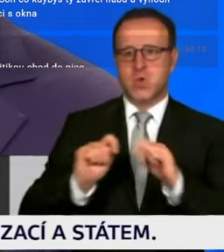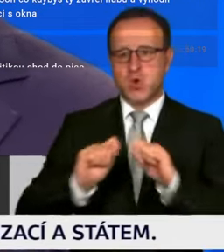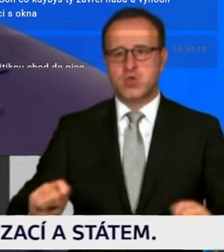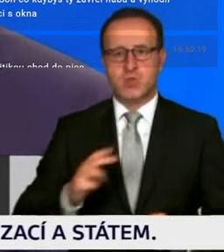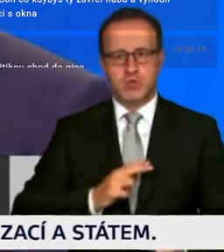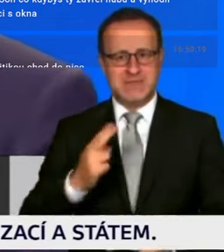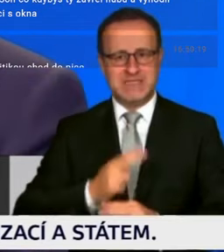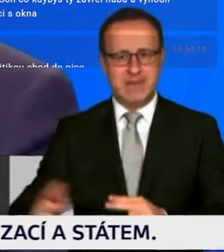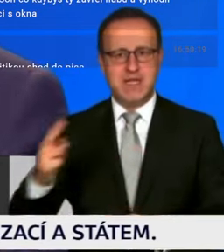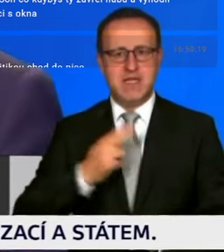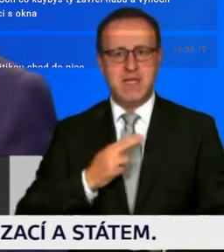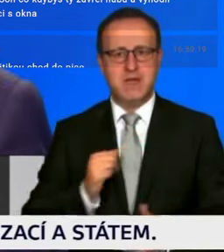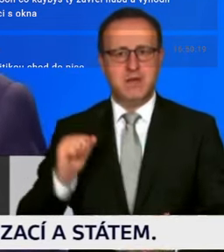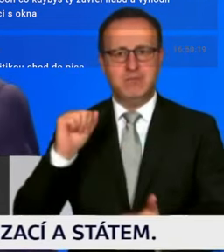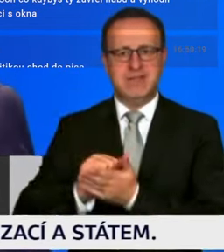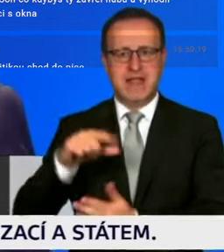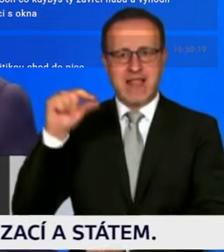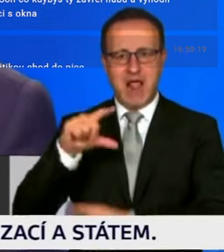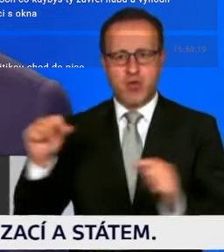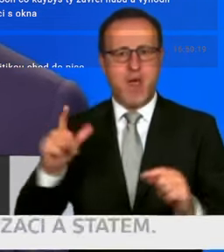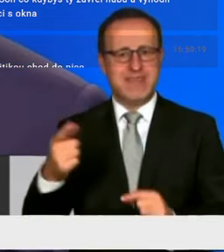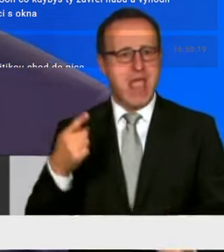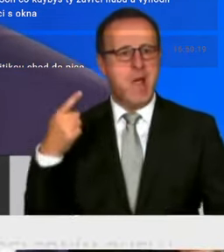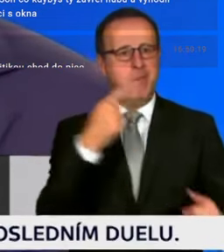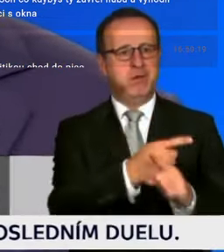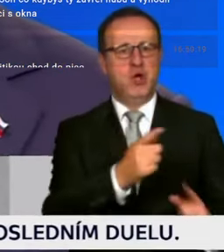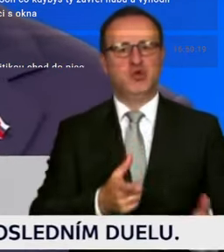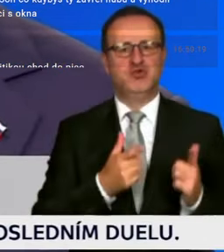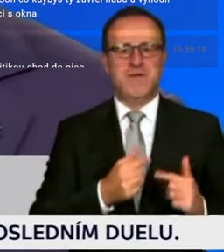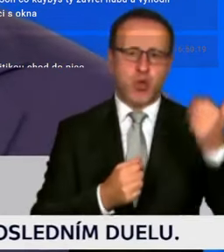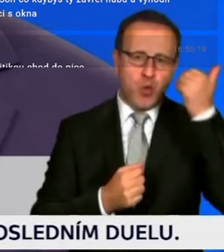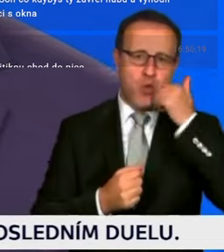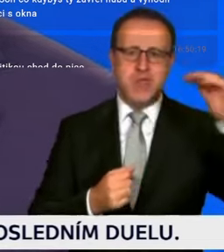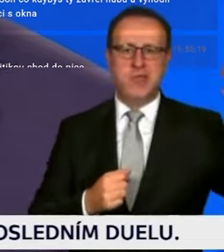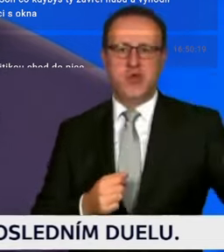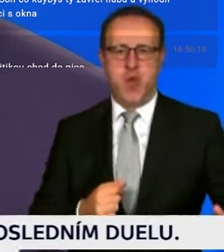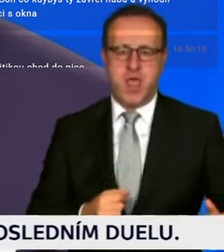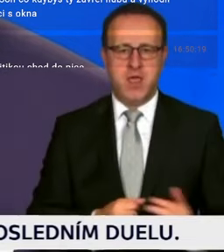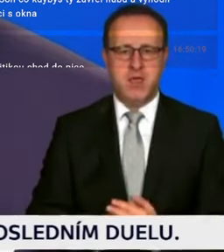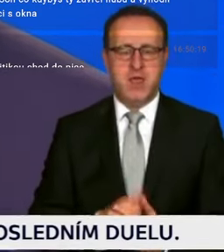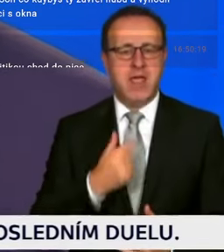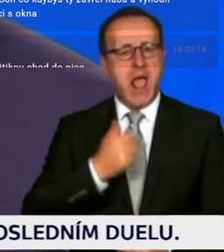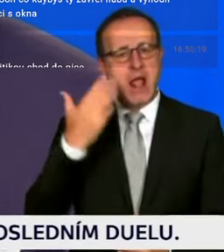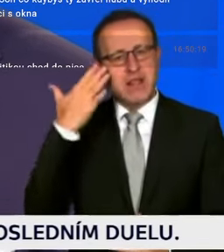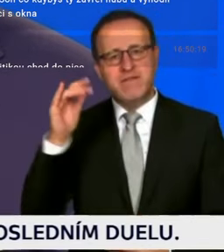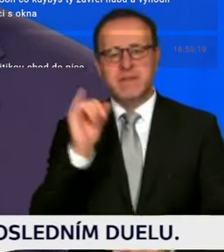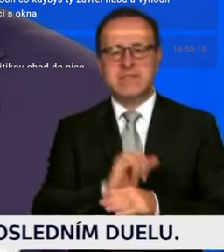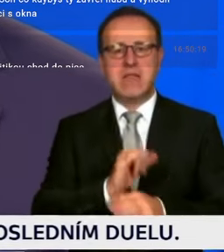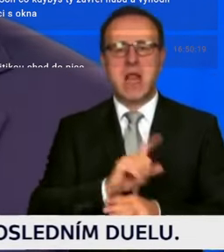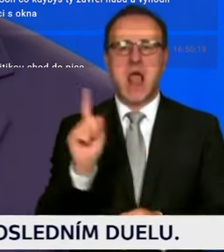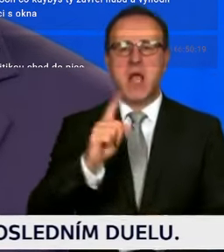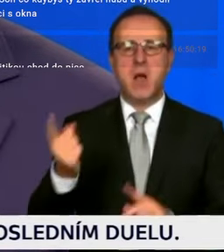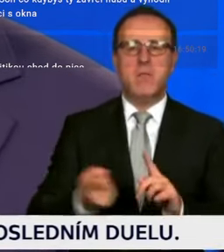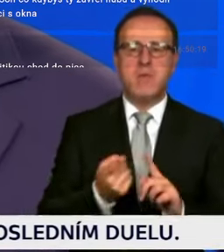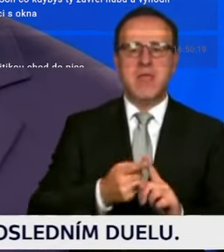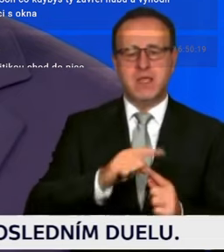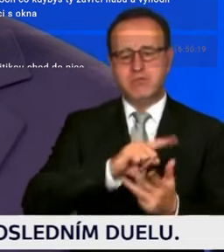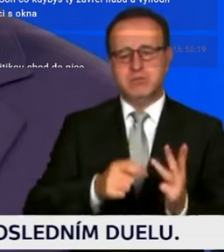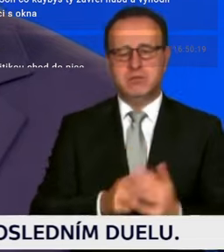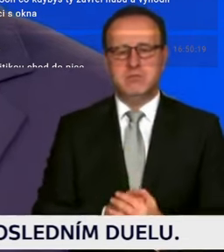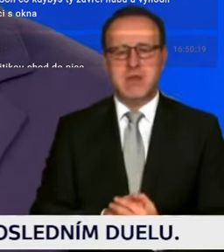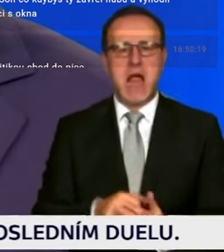svoje záväzky na to ale nie na úkor eh života našich občanov čiže neviem podmienky neviem zatiaľ eh tie kondície a podľa toho